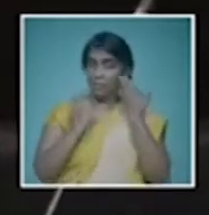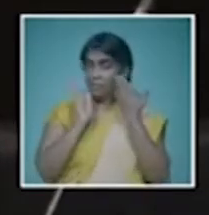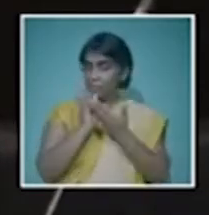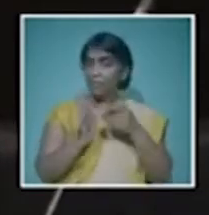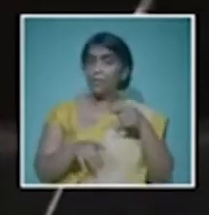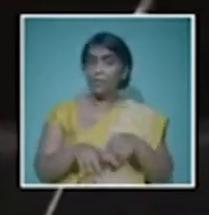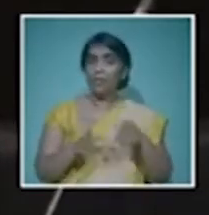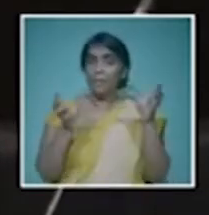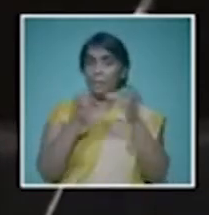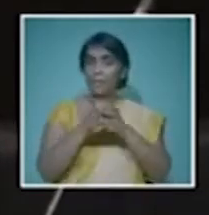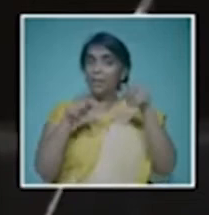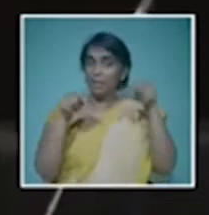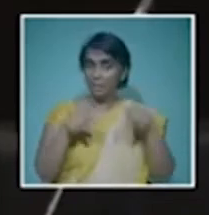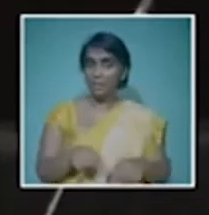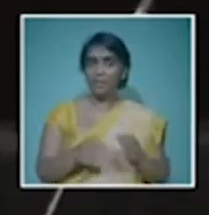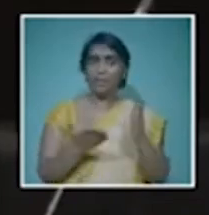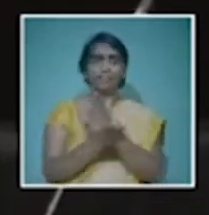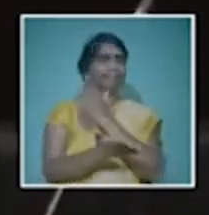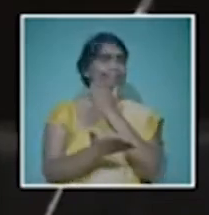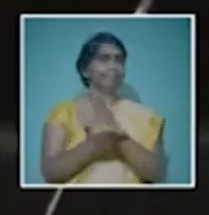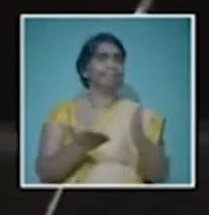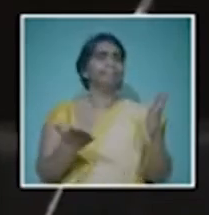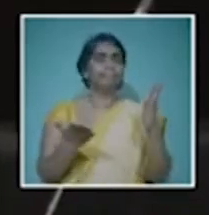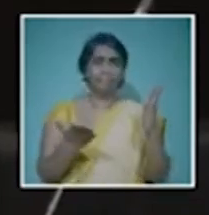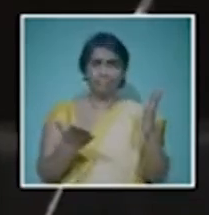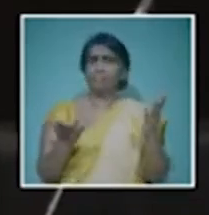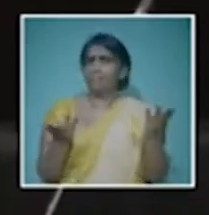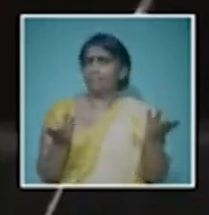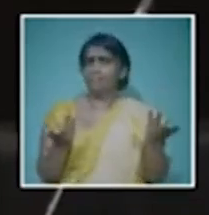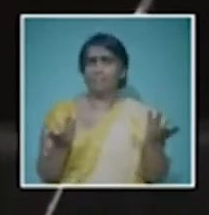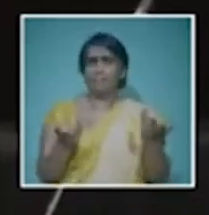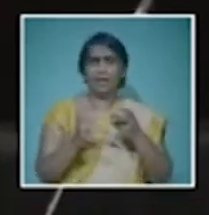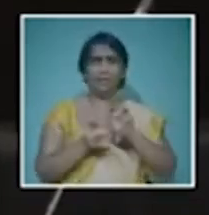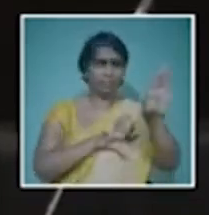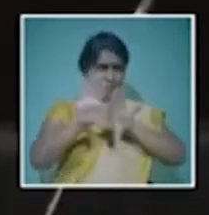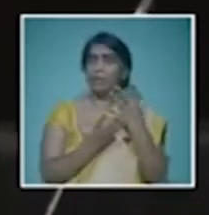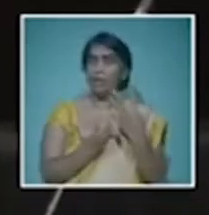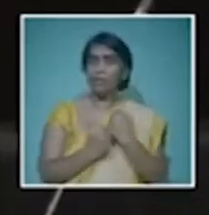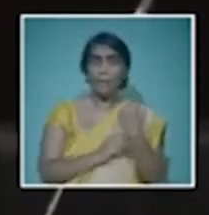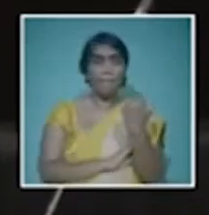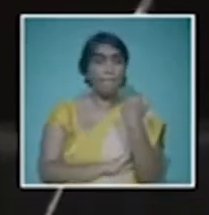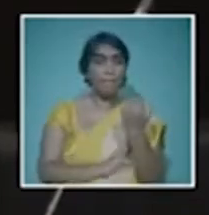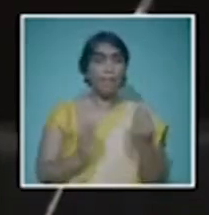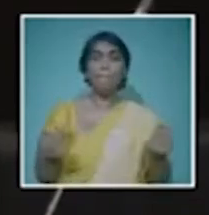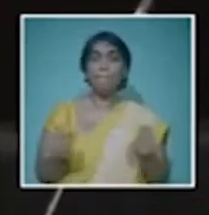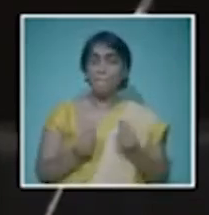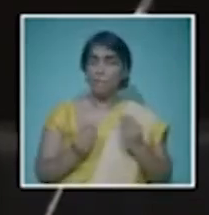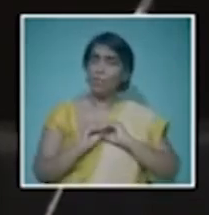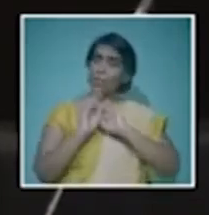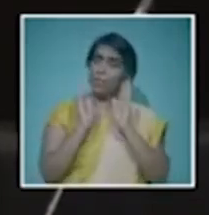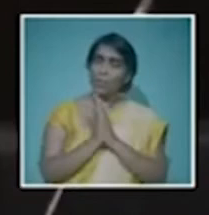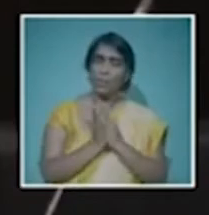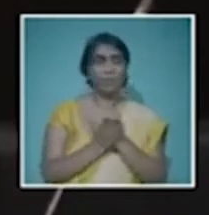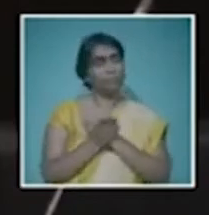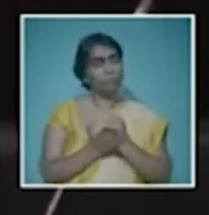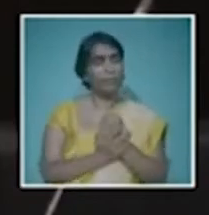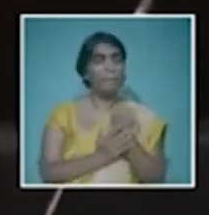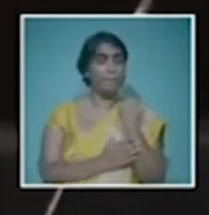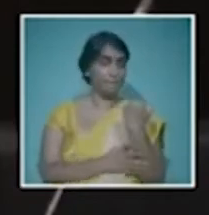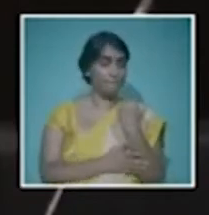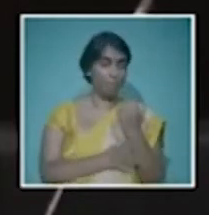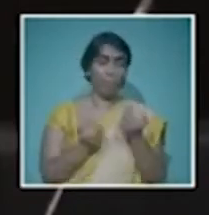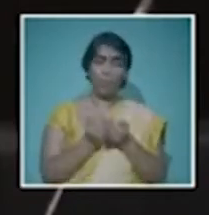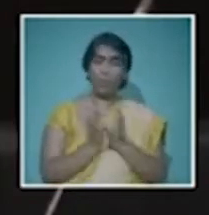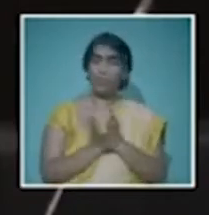சீரழிந்து சின்னாபின்னமாகி பல கூறுகளாக இன்று மாறியிருக்கிறது. ஒரு குறுகிய காலத்துக்குள்ளே எல்லா வகையான அதிகாரங்களையும் அதிகரித்து